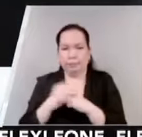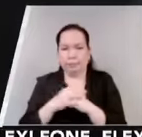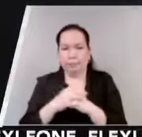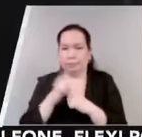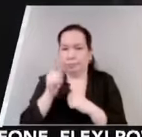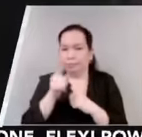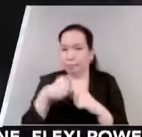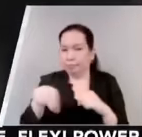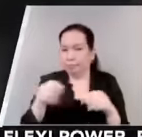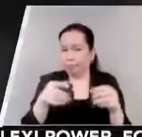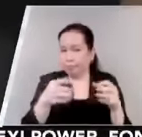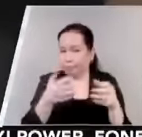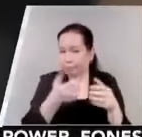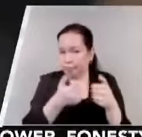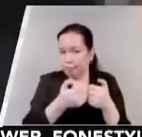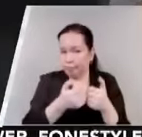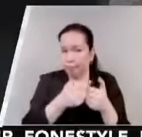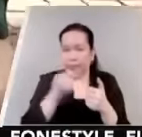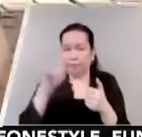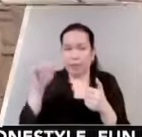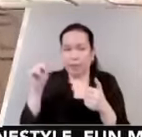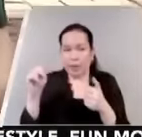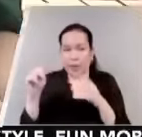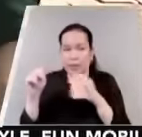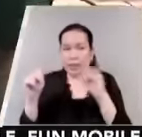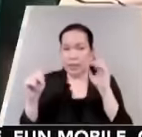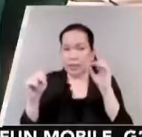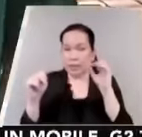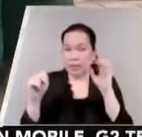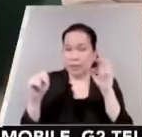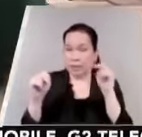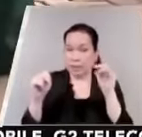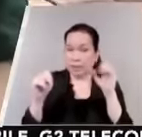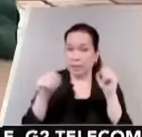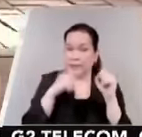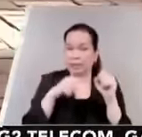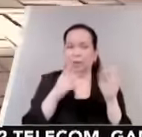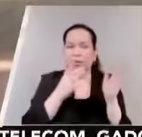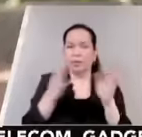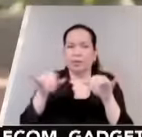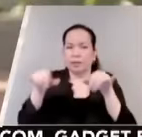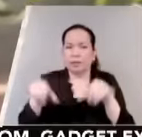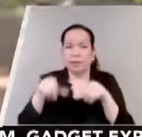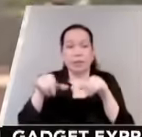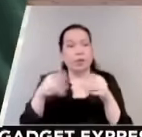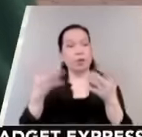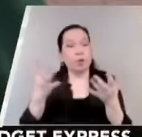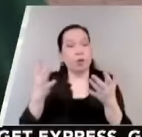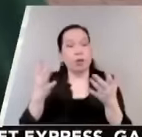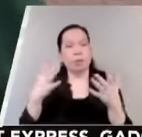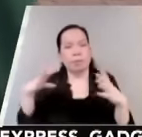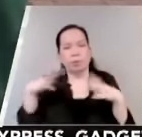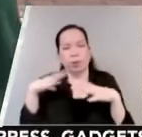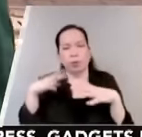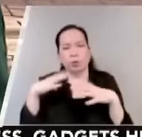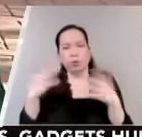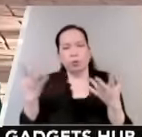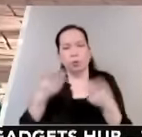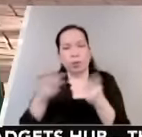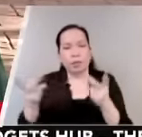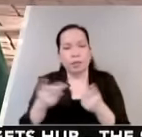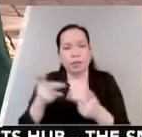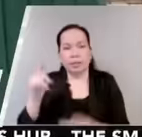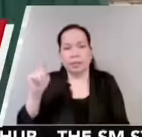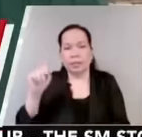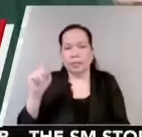naman na sina Jeneline Mercado at Dennis Trillo, planong mag-staycation sa kanilang rest house sa Tanay. So, well, ayaw namin makipagsabayan